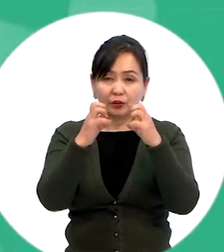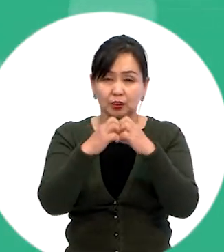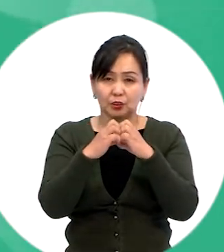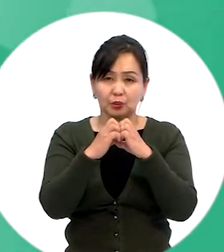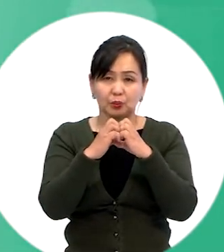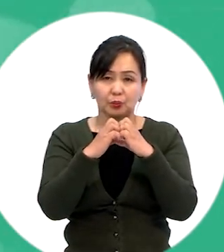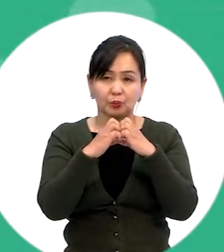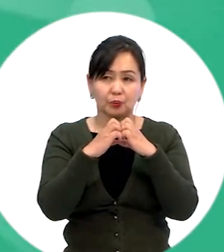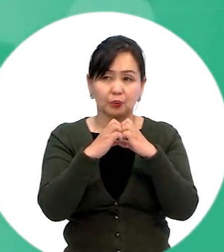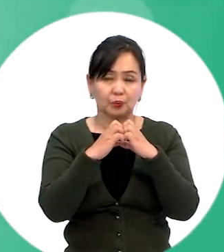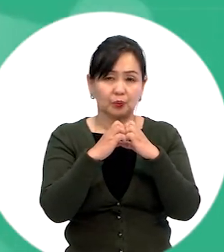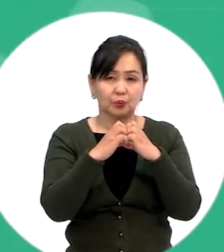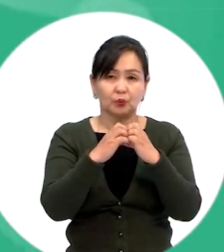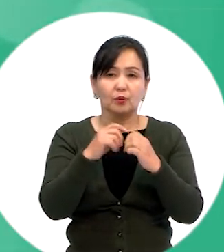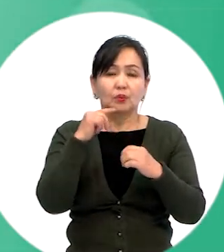чинжүү,